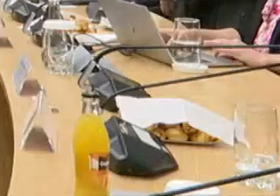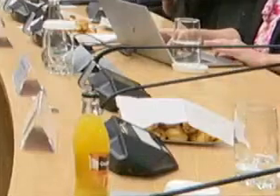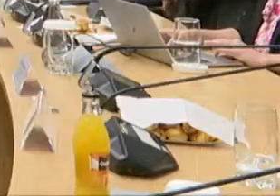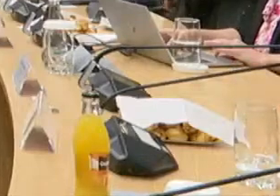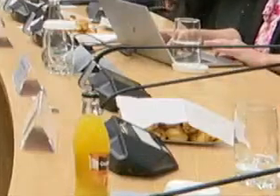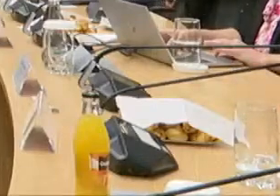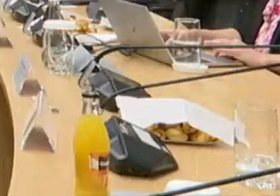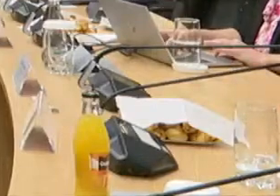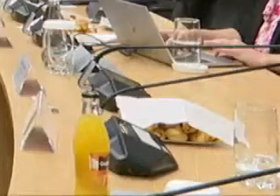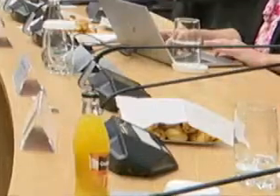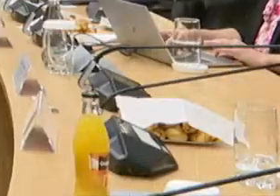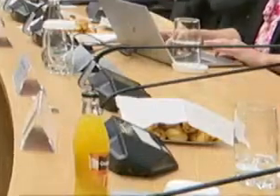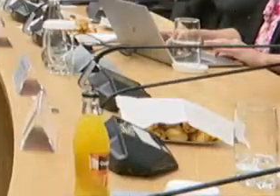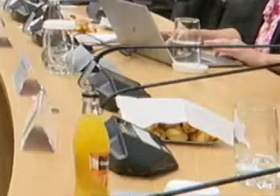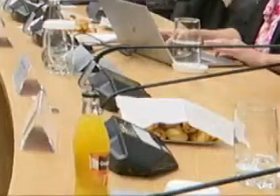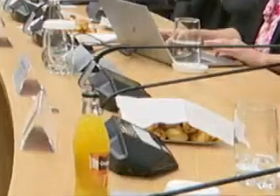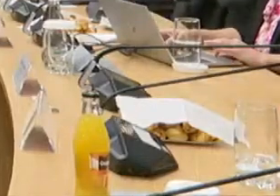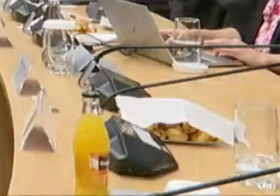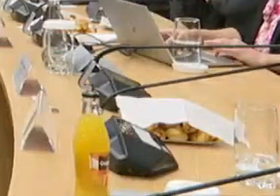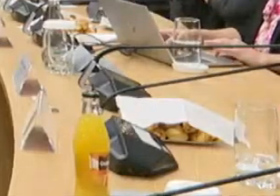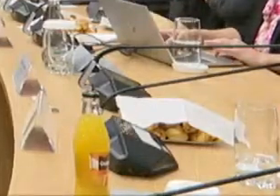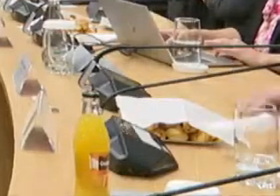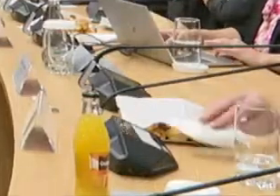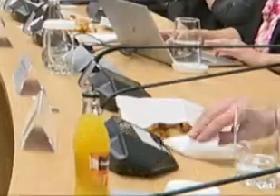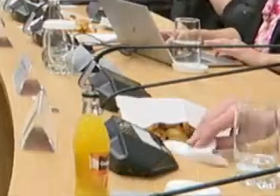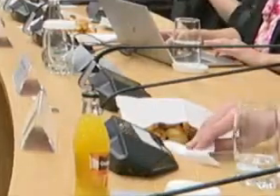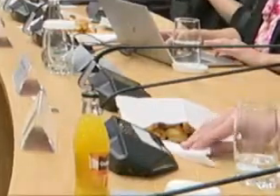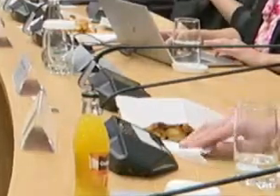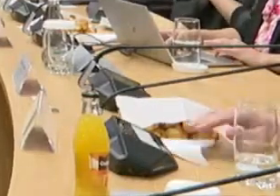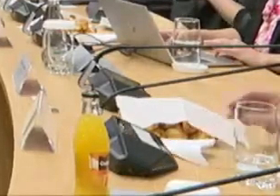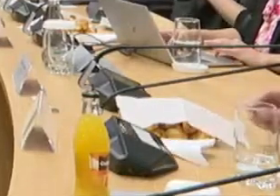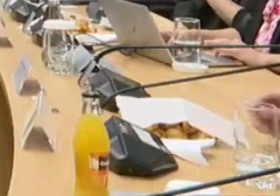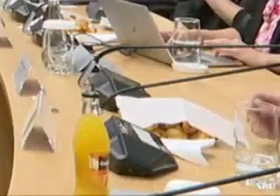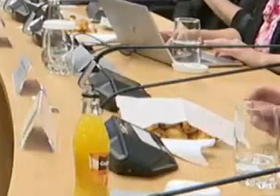absent absent covaliu